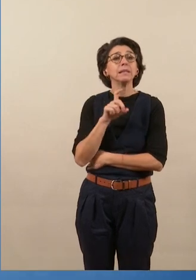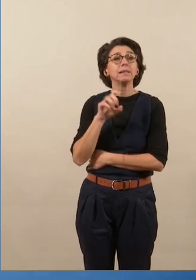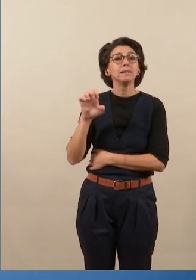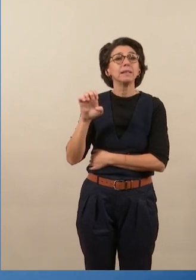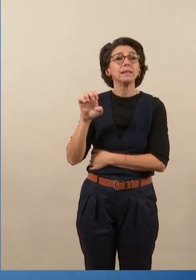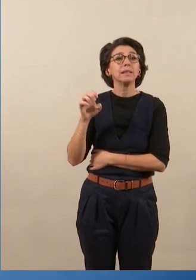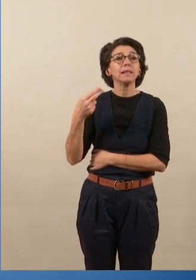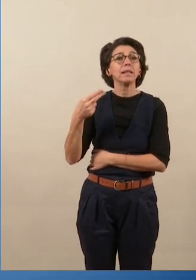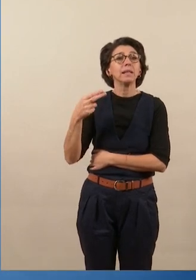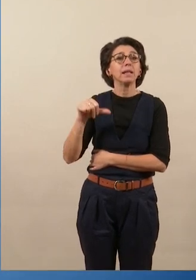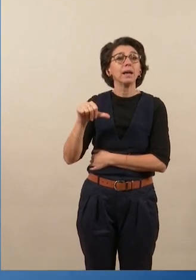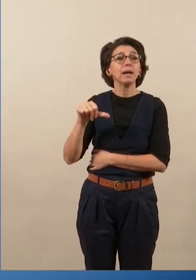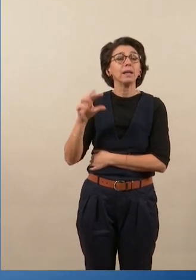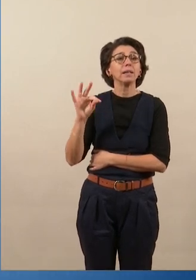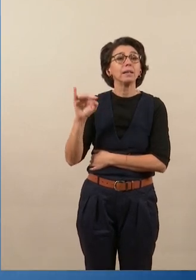ZTI